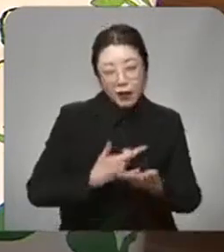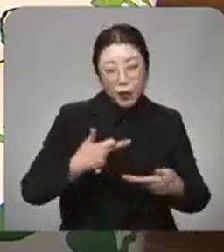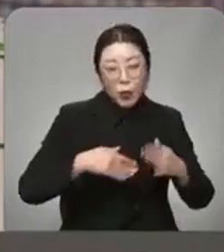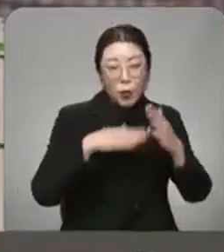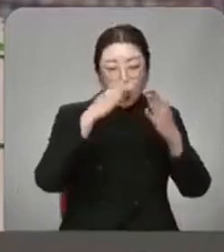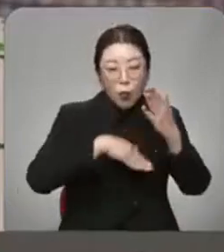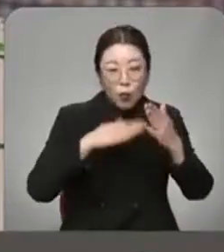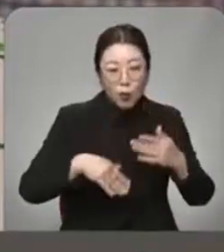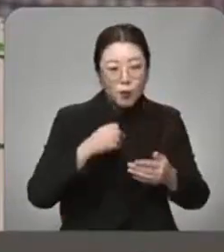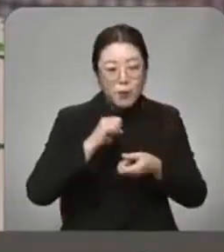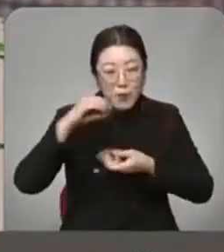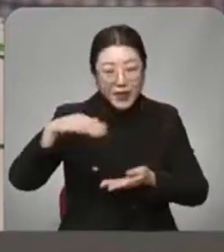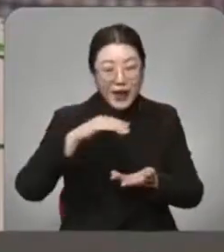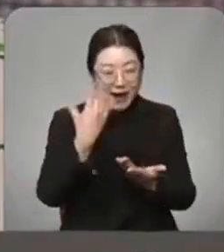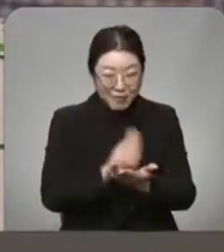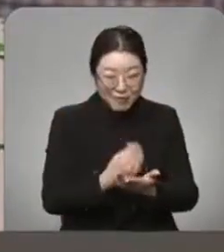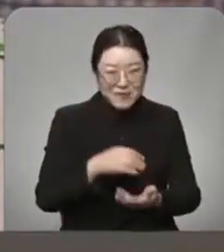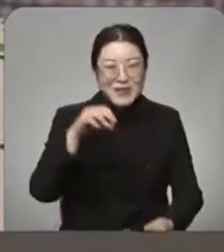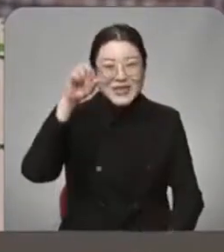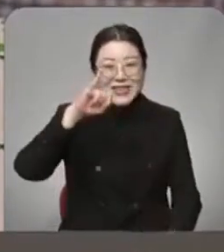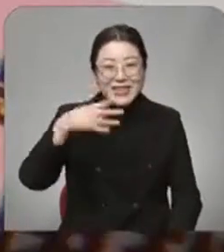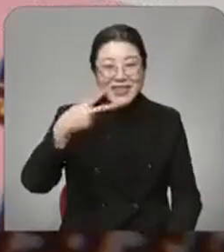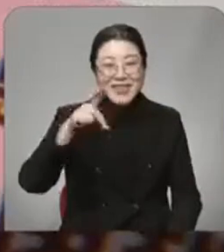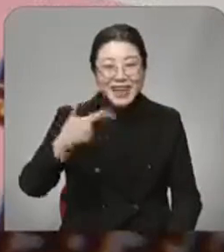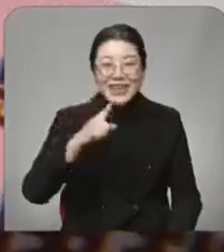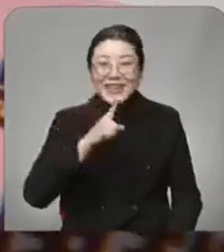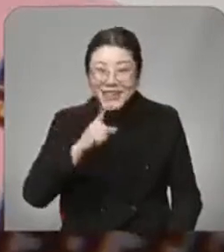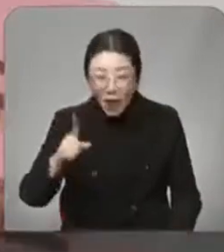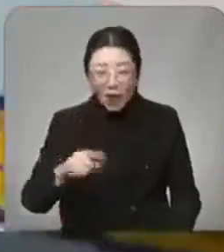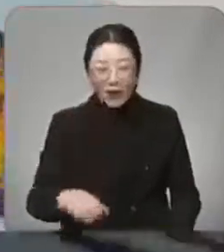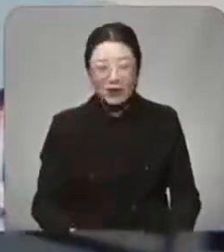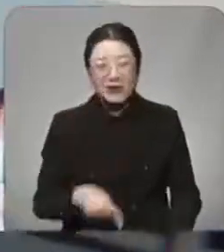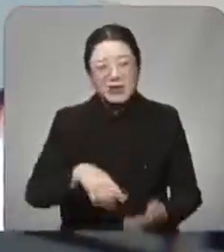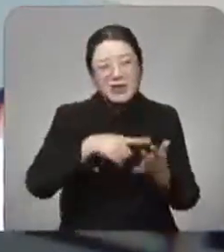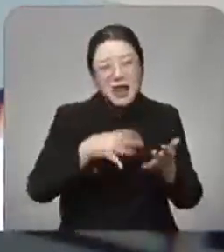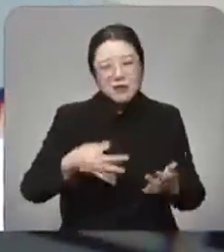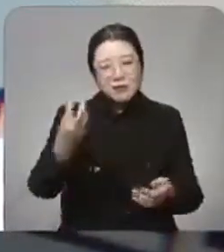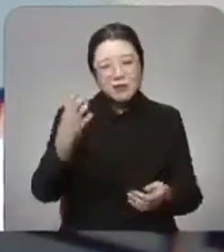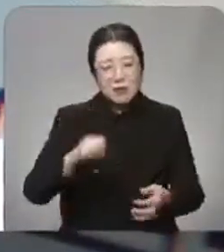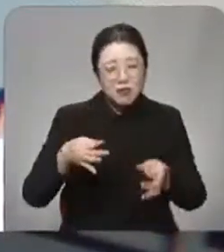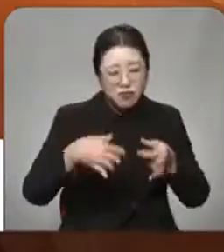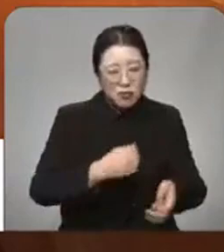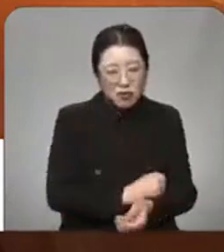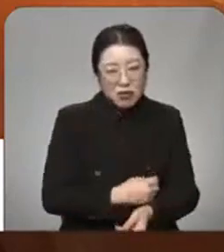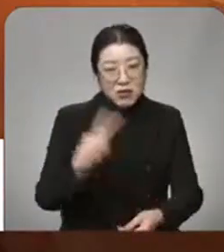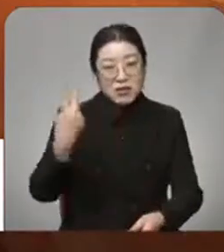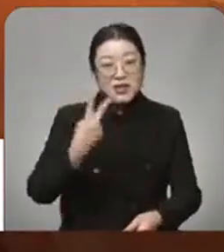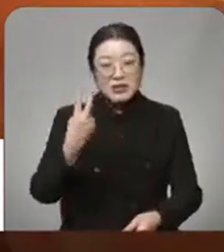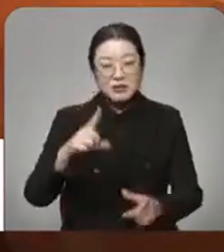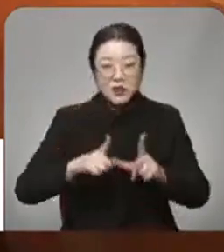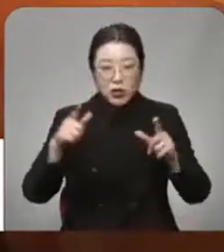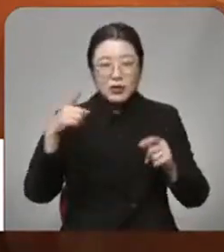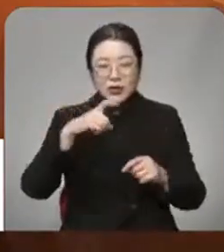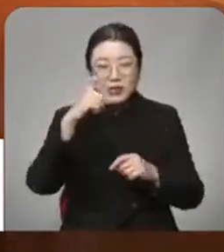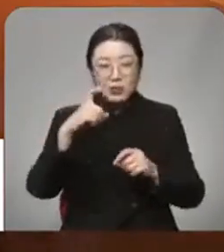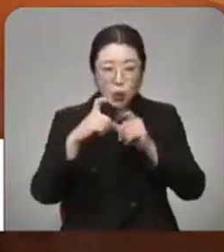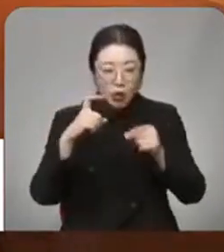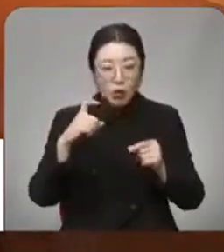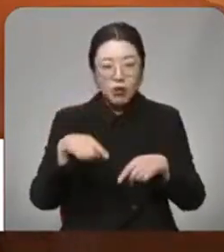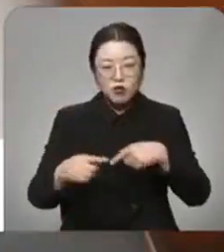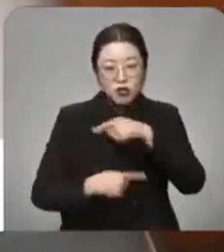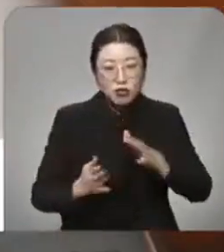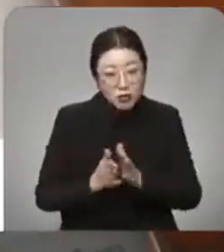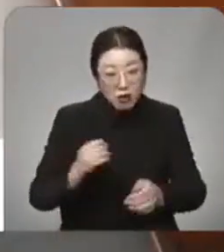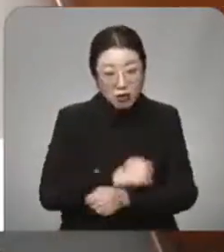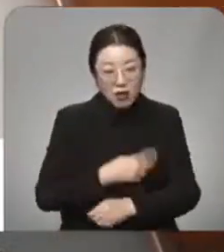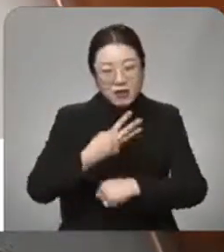강원도형 공공 배달앱인 일단시켜. 세금 30억 원이 투입된 이 앱은 2020년 10월 운영을 시작했지만